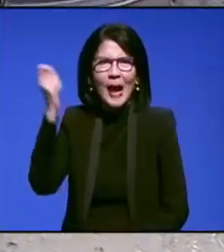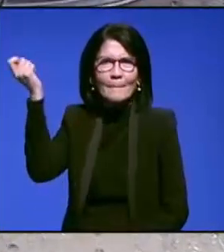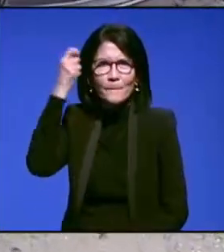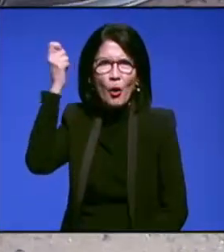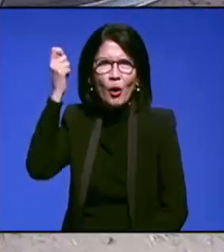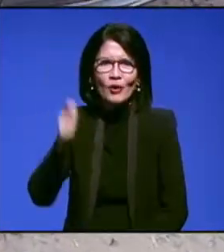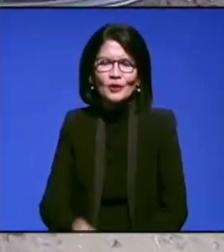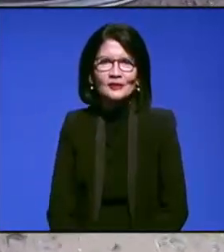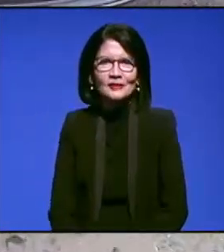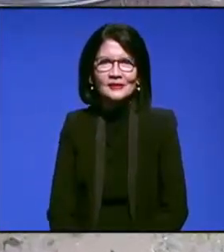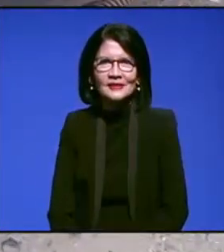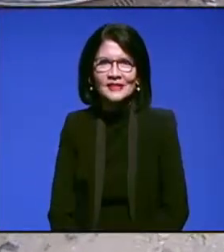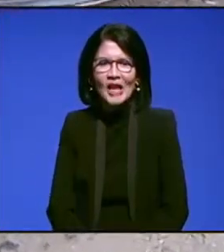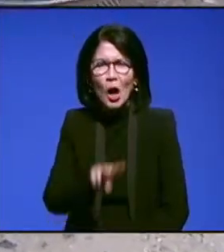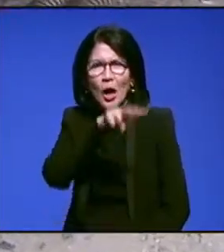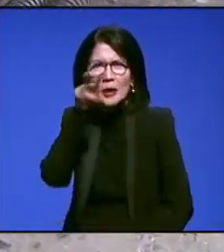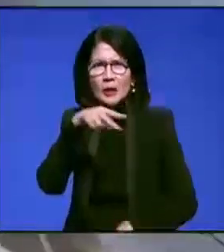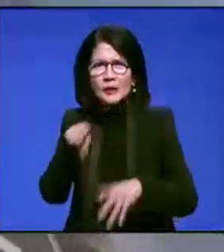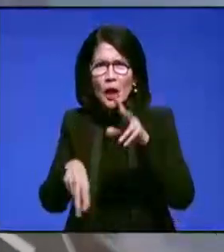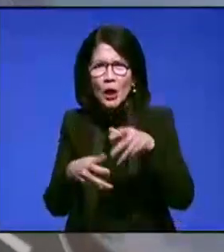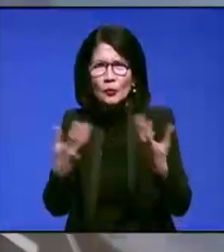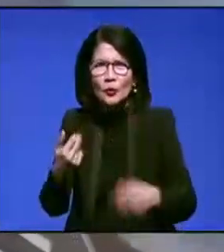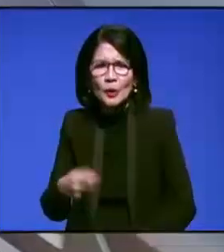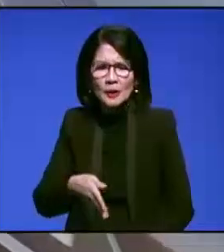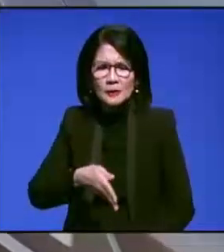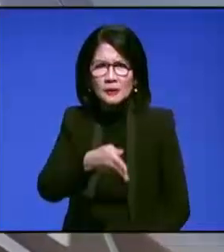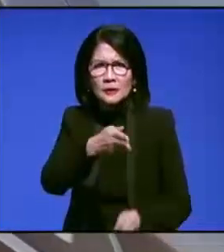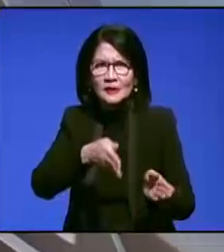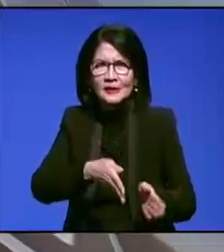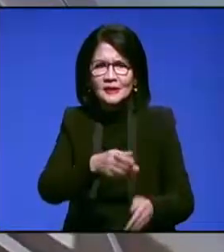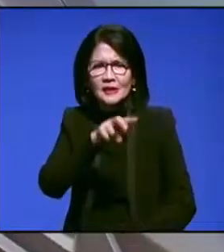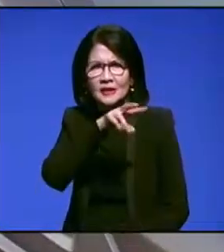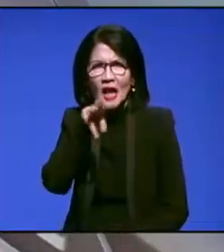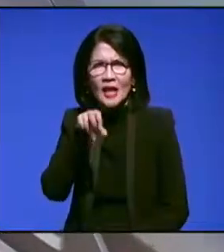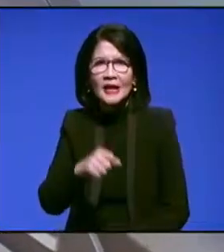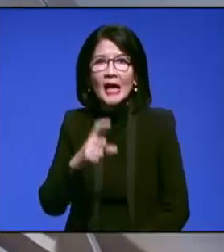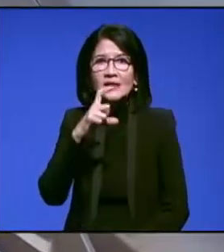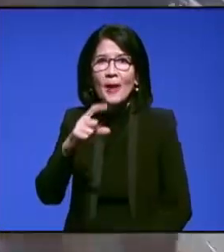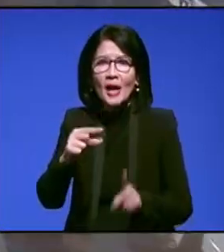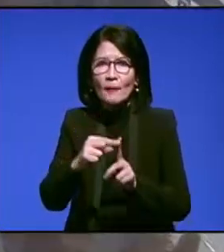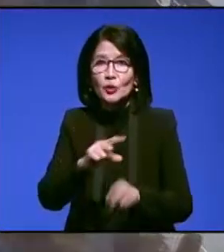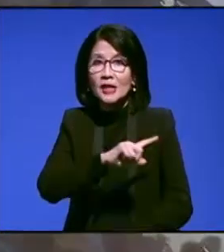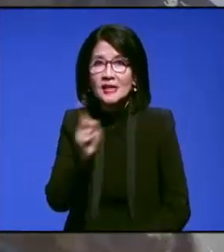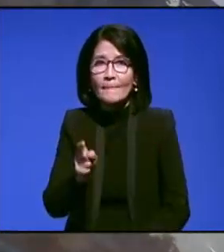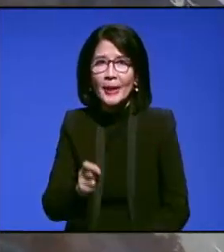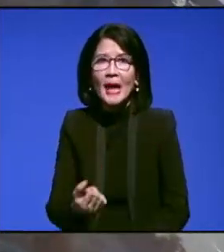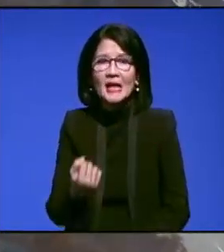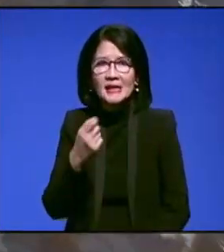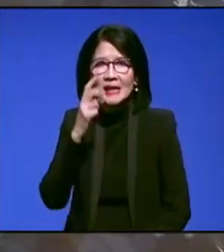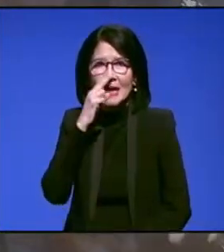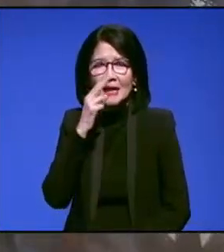Jera bagi pemiliknya razia dilanjutkan dengan menyisir Jalan Letjen Suprapto Cempaka Putih hingga Senen